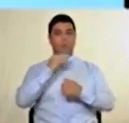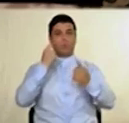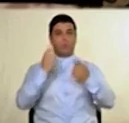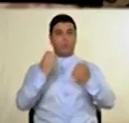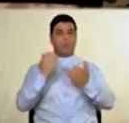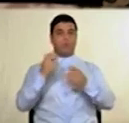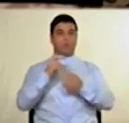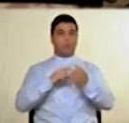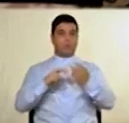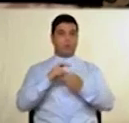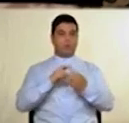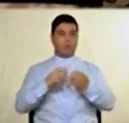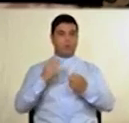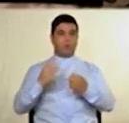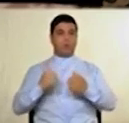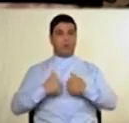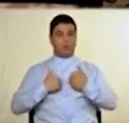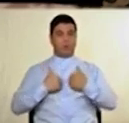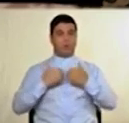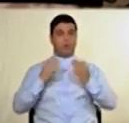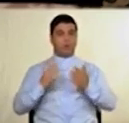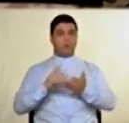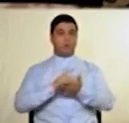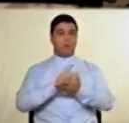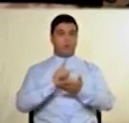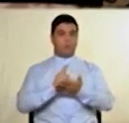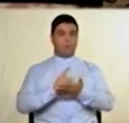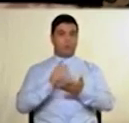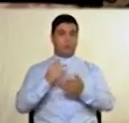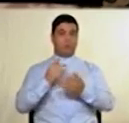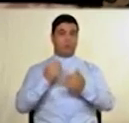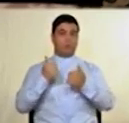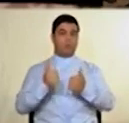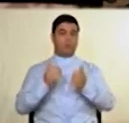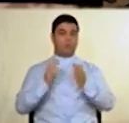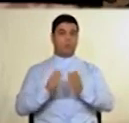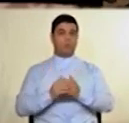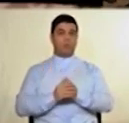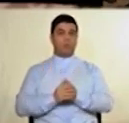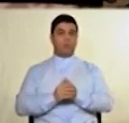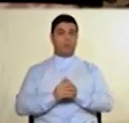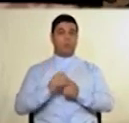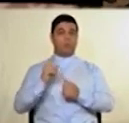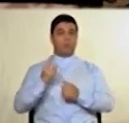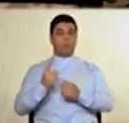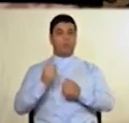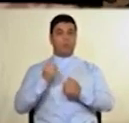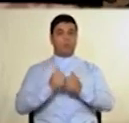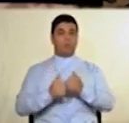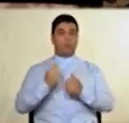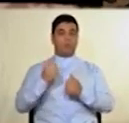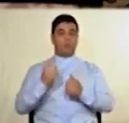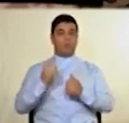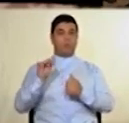ma'lumot qidirishga, demak, harakat qilsangiz, albatta nur ustiga a'lo nur bo'ladi. Chunki har bir